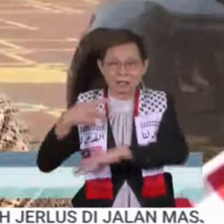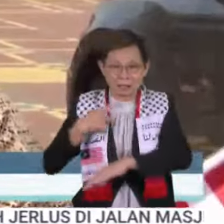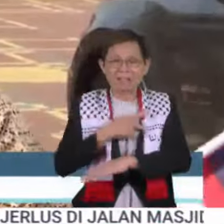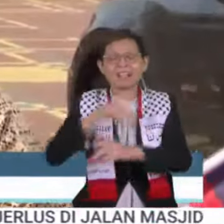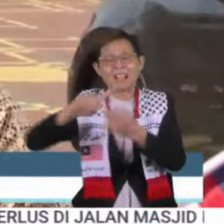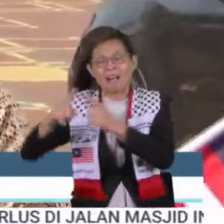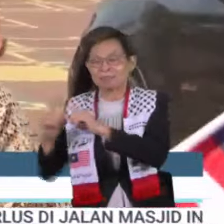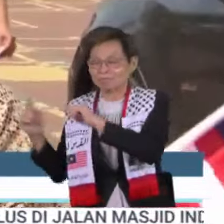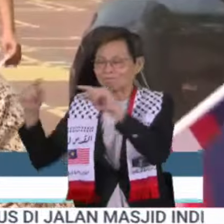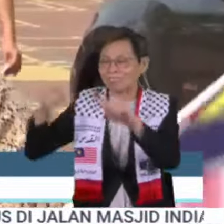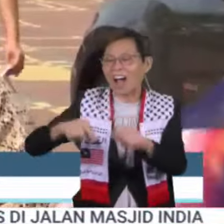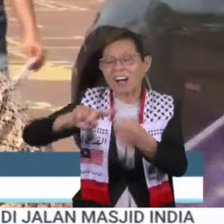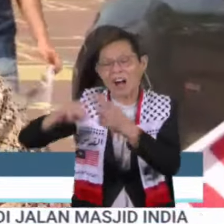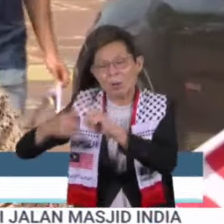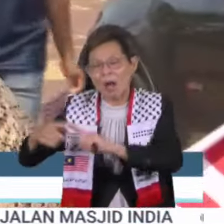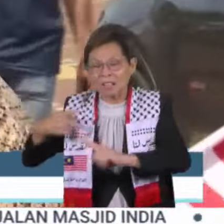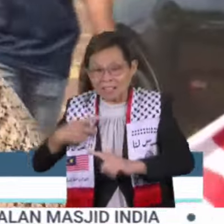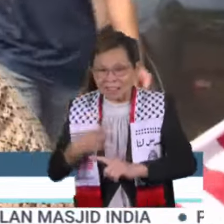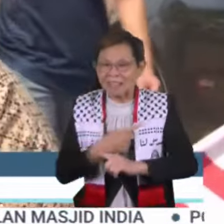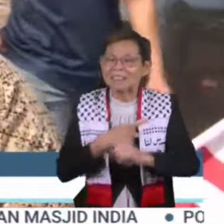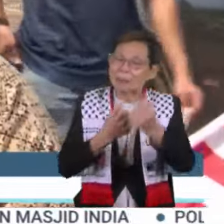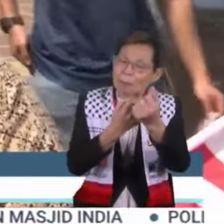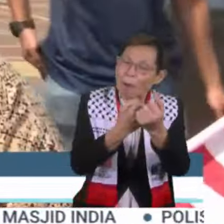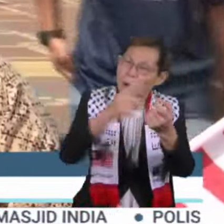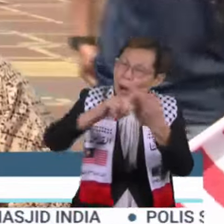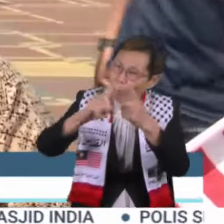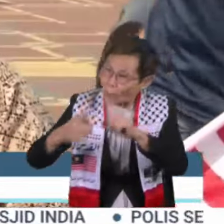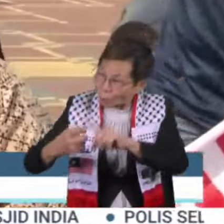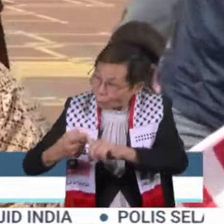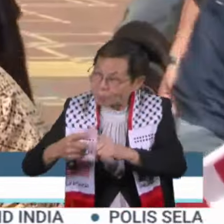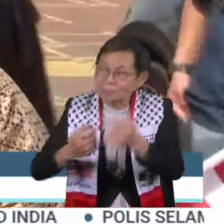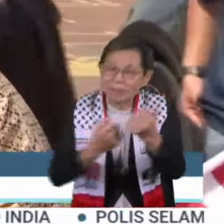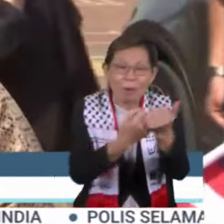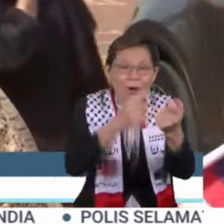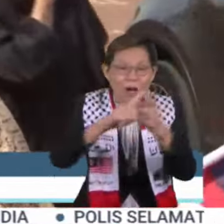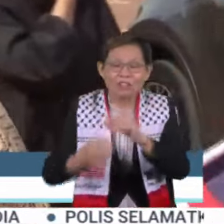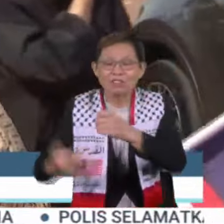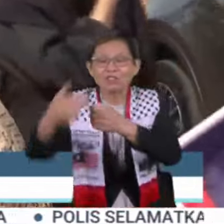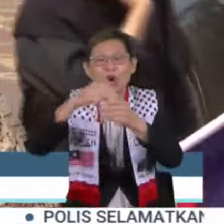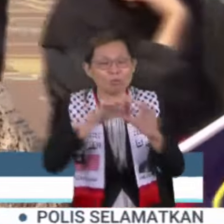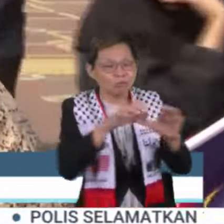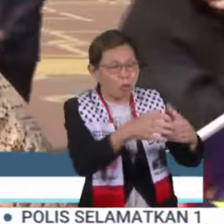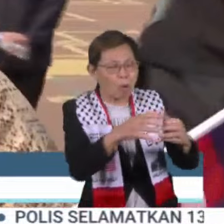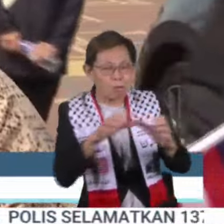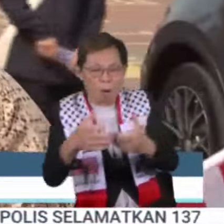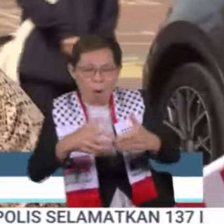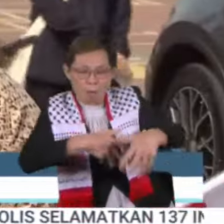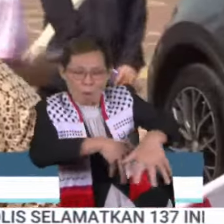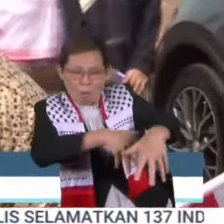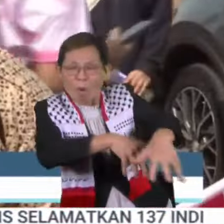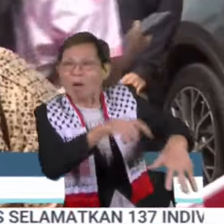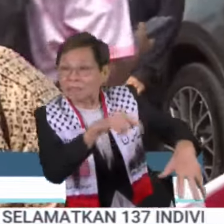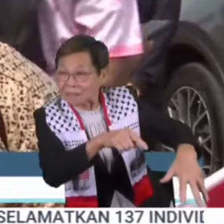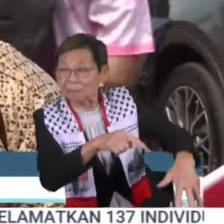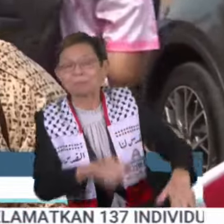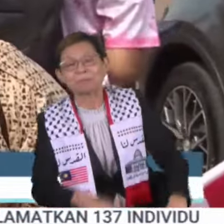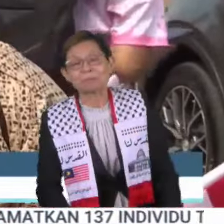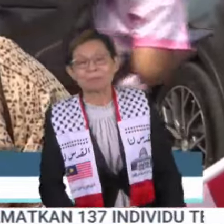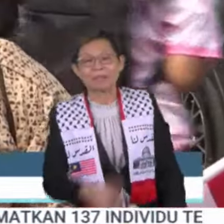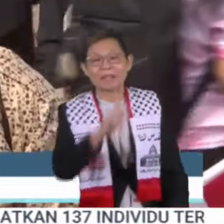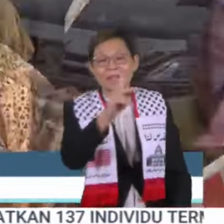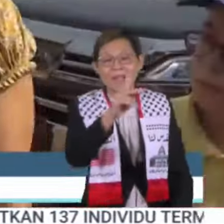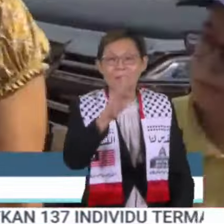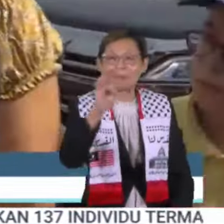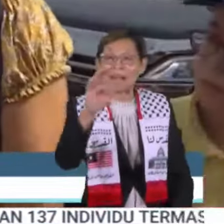dengan kawan-kawan sebab kita support kawan-kawan kita yang join dalam kontingen perbarisan